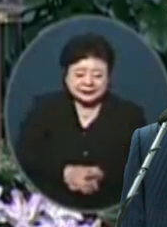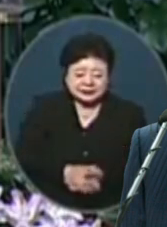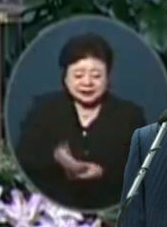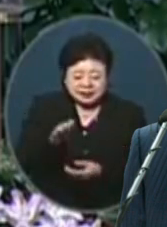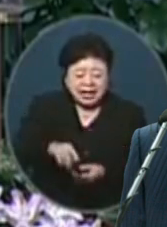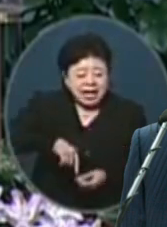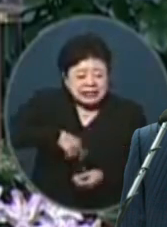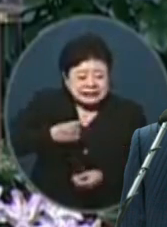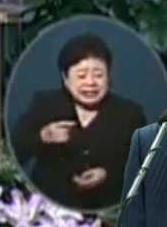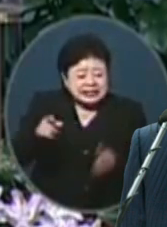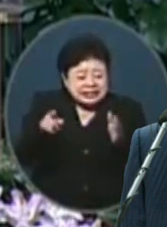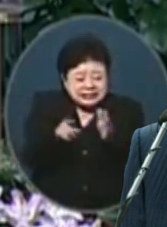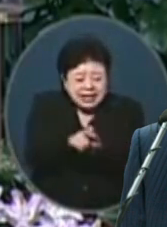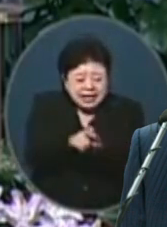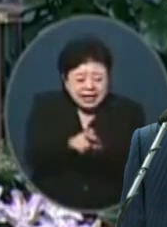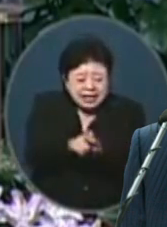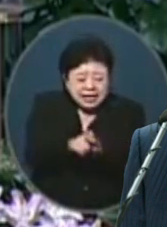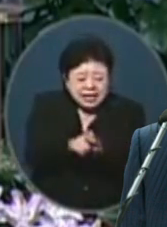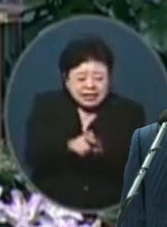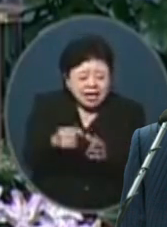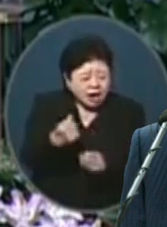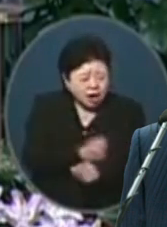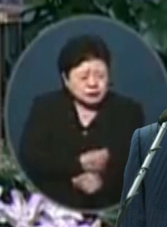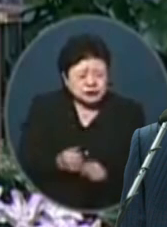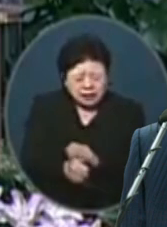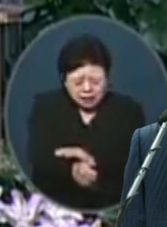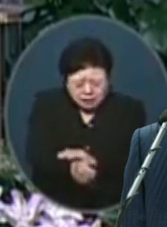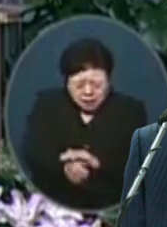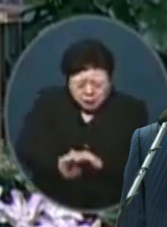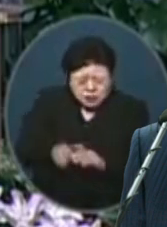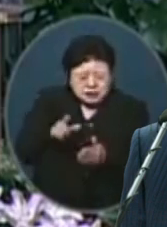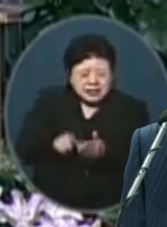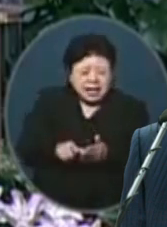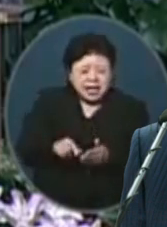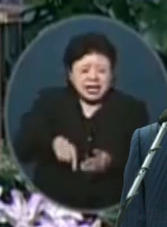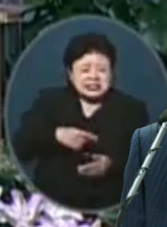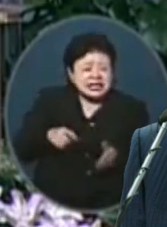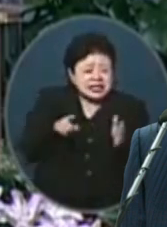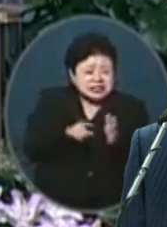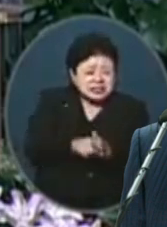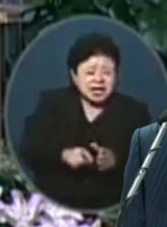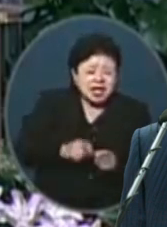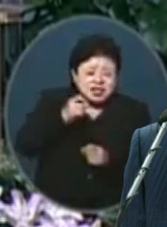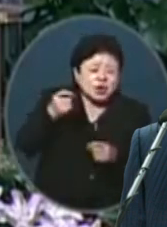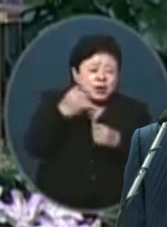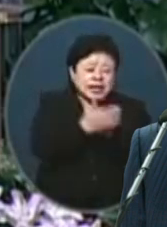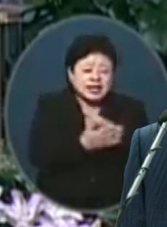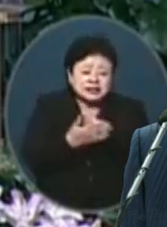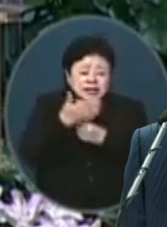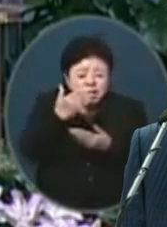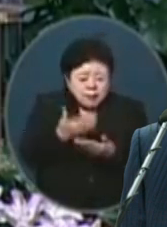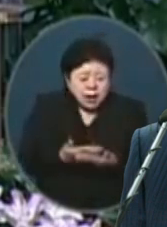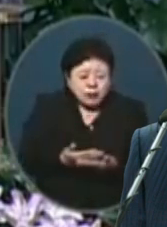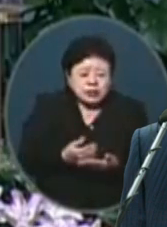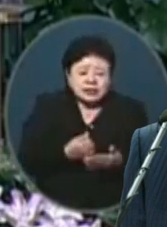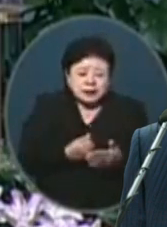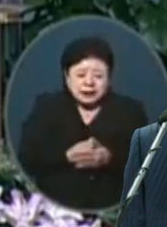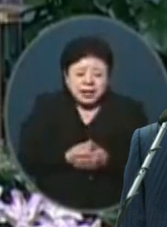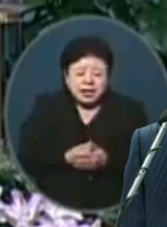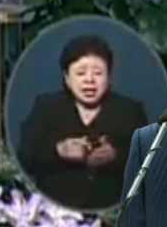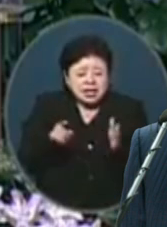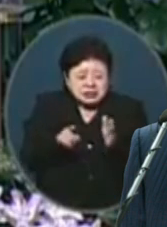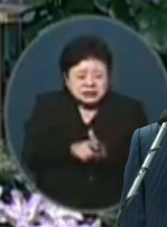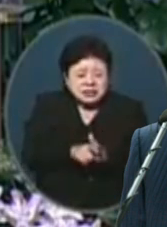그러나 자기의 신앙이 엄청나게 퇴보할 때 자기의 신앙은 영원한 은혜를 받고 있으므로